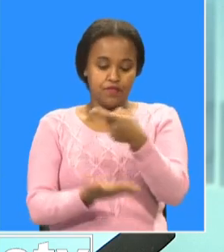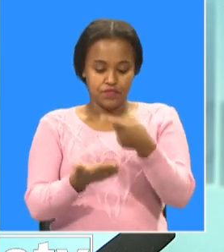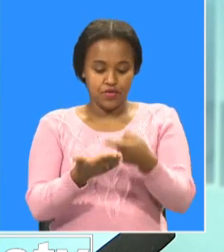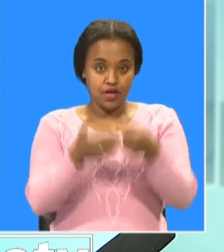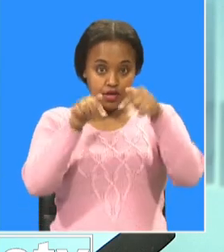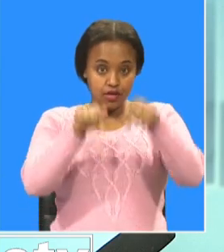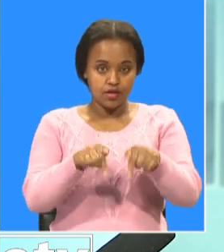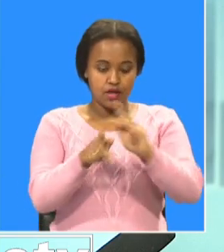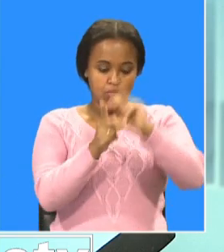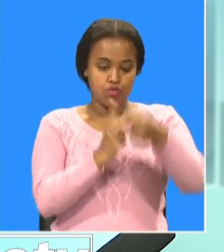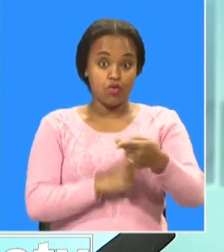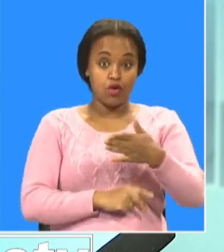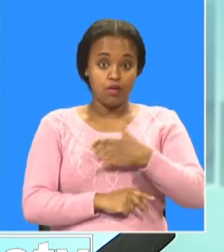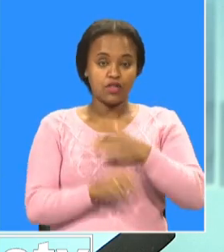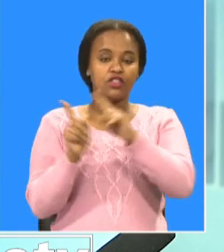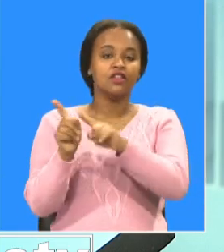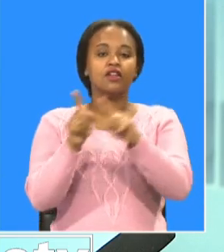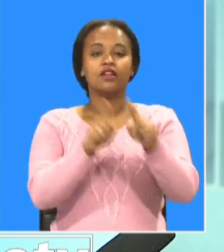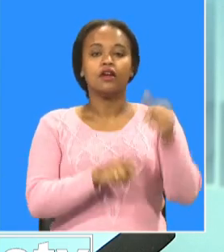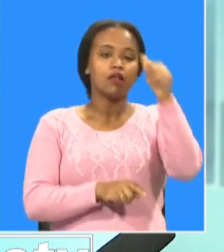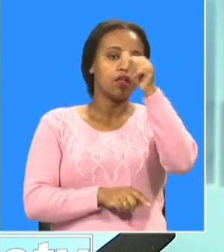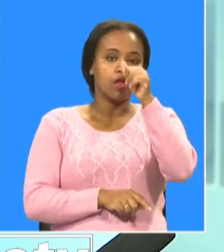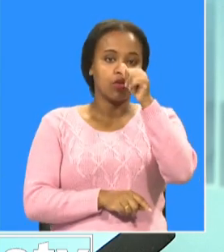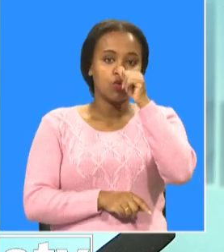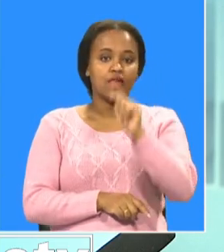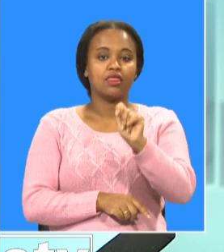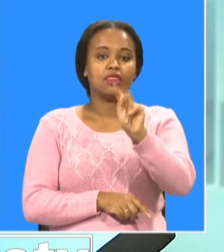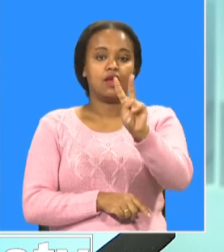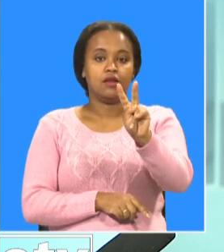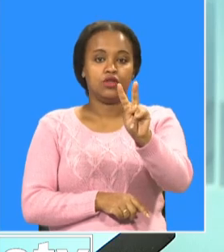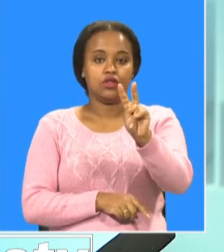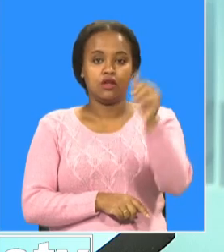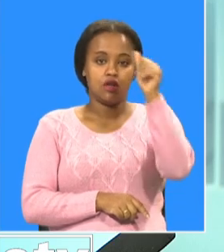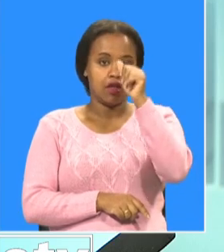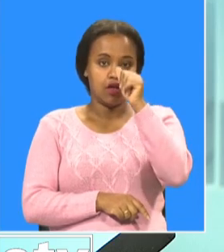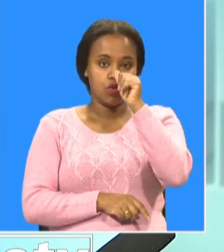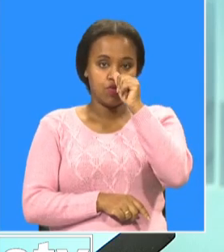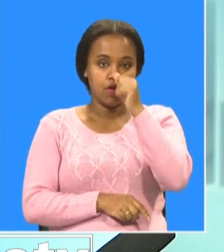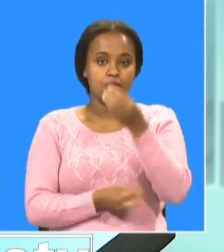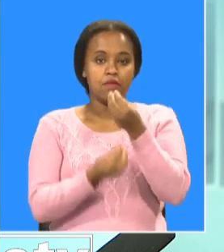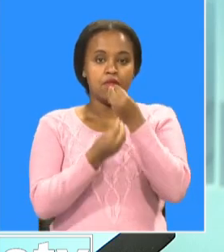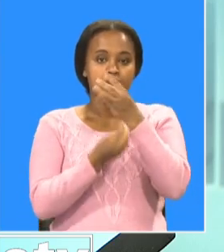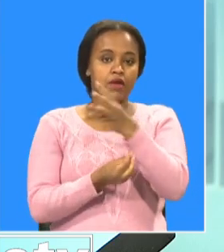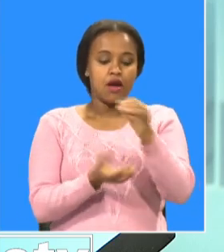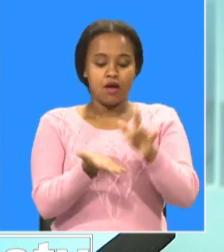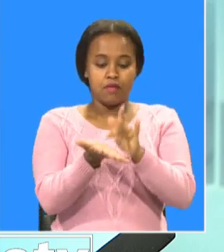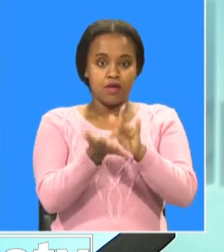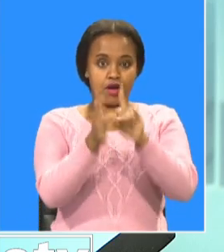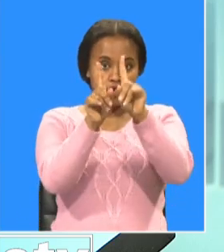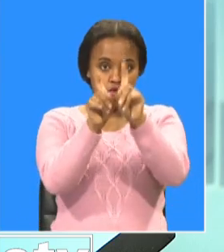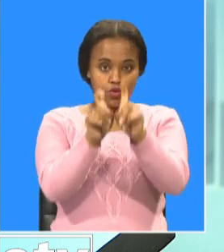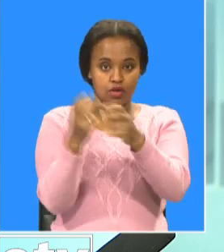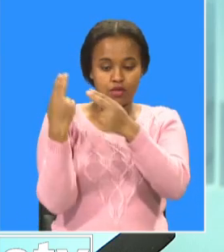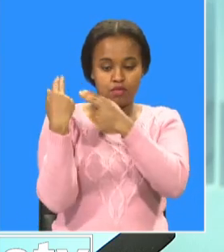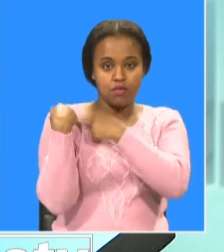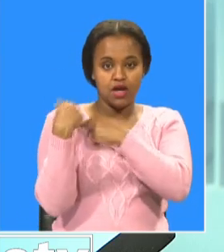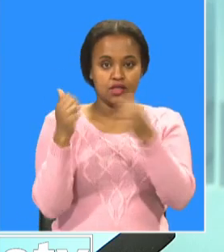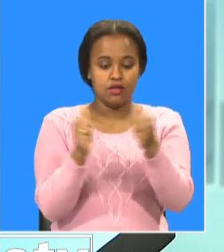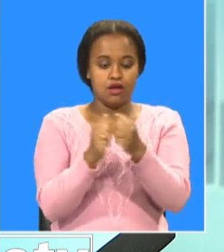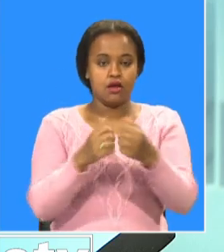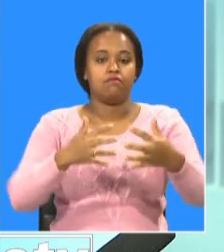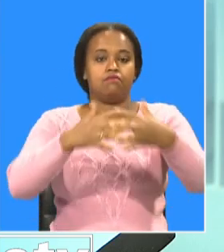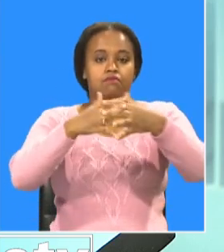ይሄንን የዛሬውን ፕሮግራማችንን ደግሞ የኢትዮጵያ ቴሌቪዥን ከኢትዮጵያ የምግብ እና መድኃኒት ቁጥጥር ባለስልጣን ጋር